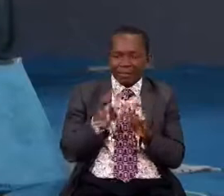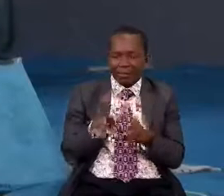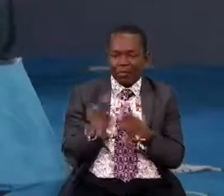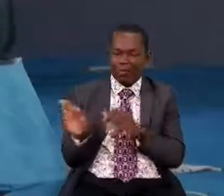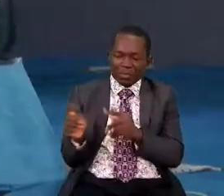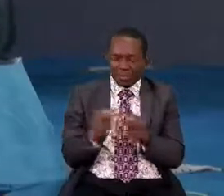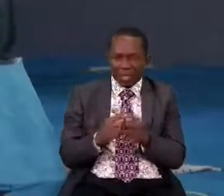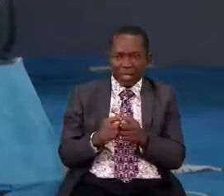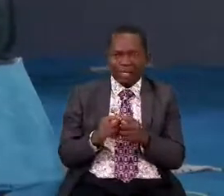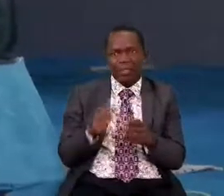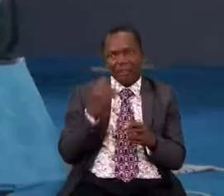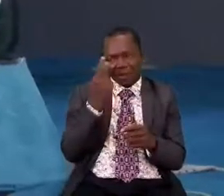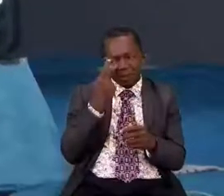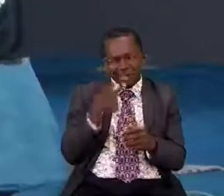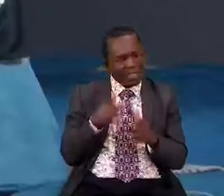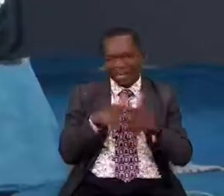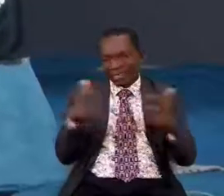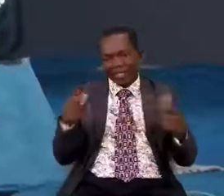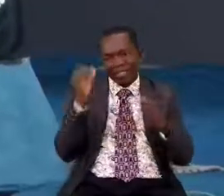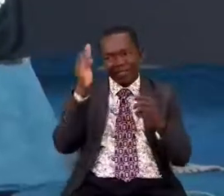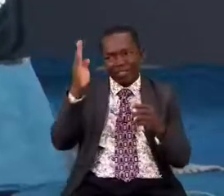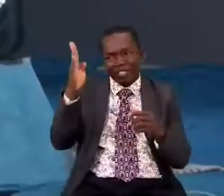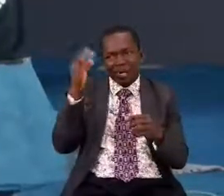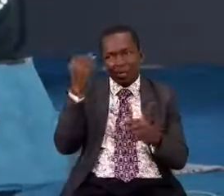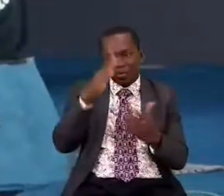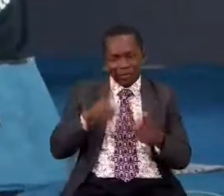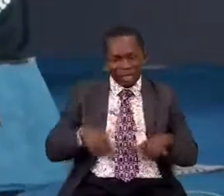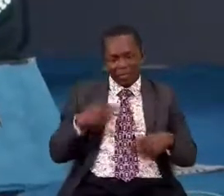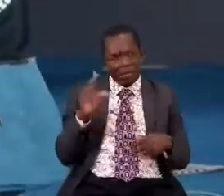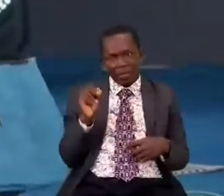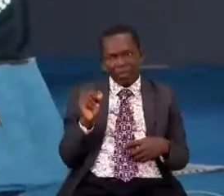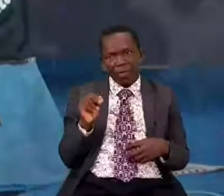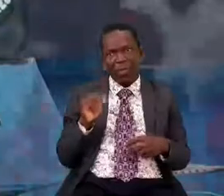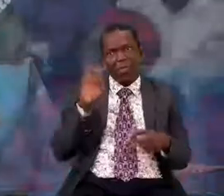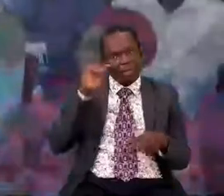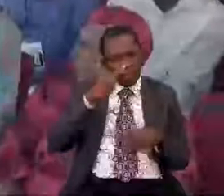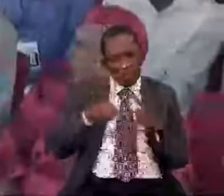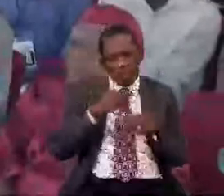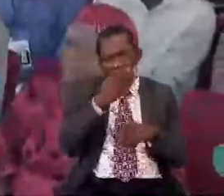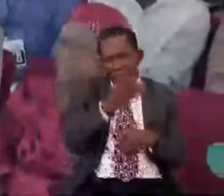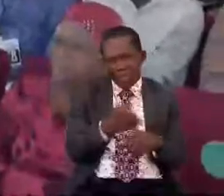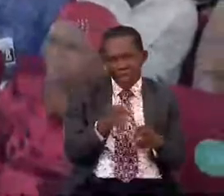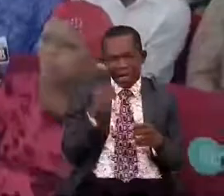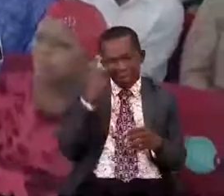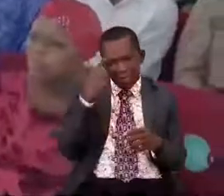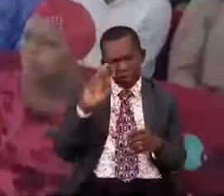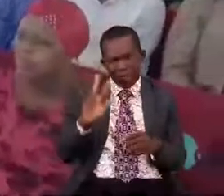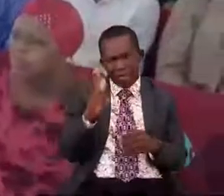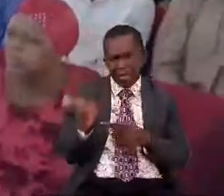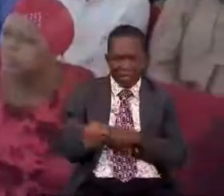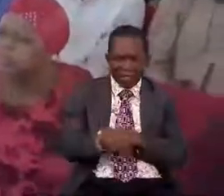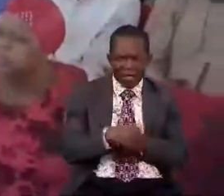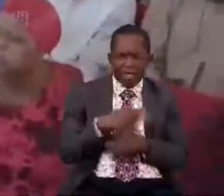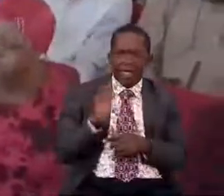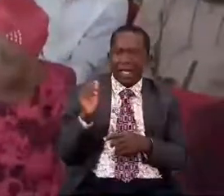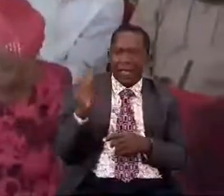et pendant 3 jours et 3 nuits, il priait. Il était toujours dans la prière. Seigneur, j'attends. Je suis toujours dans le